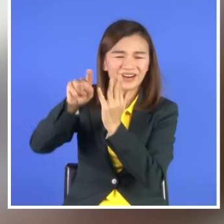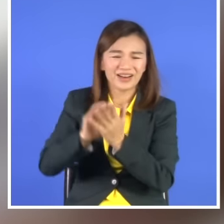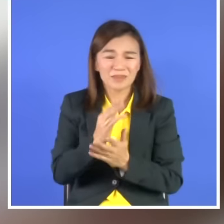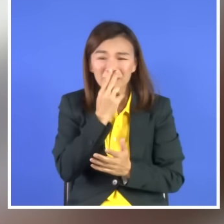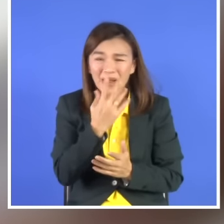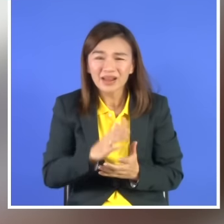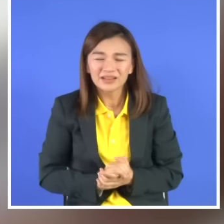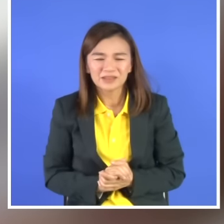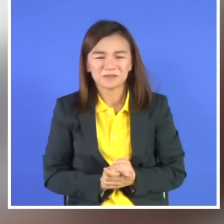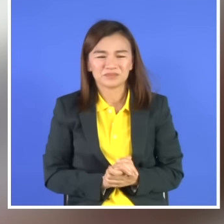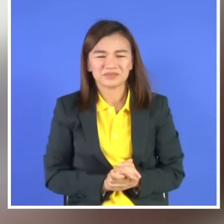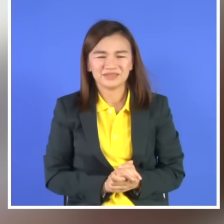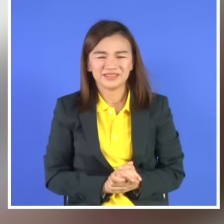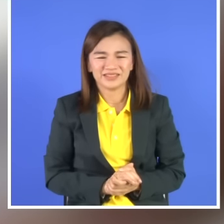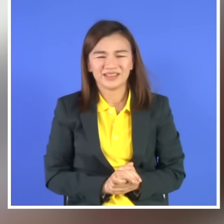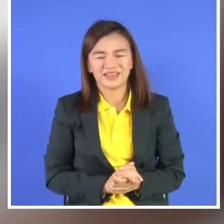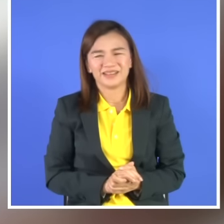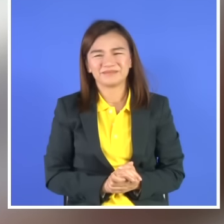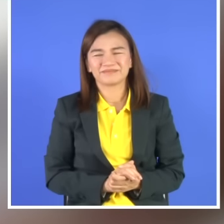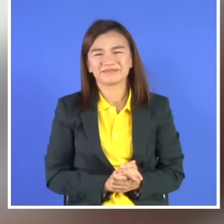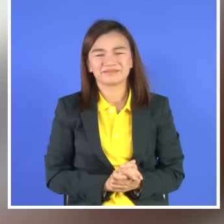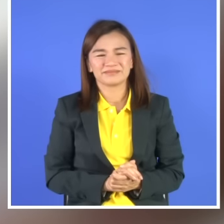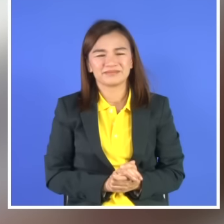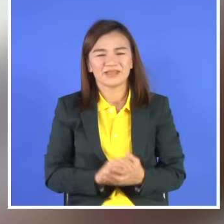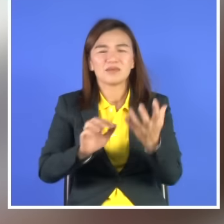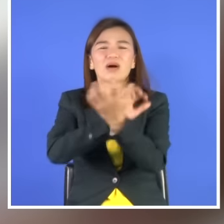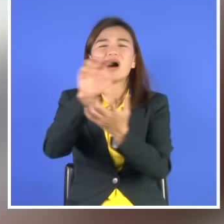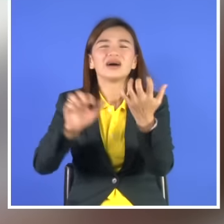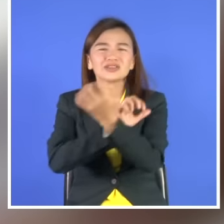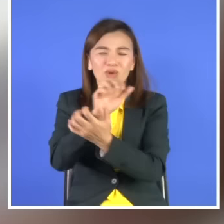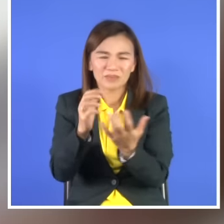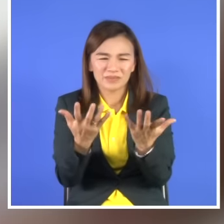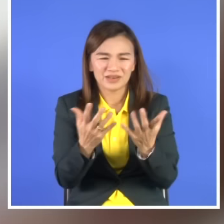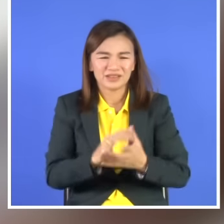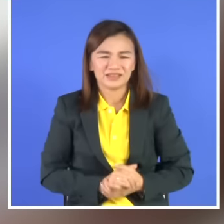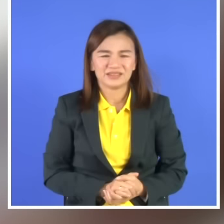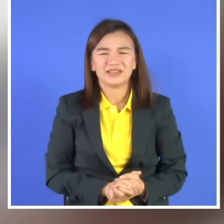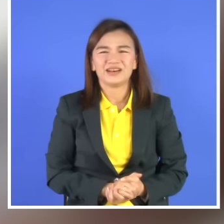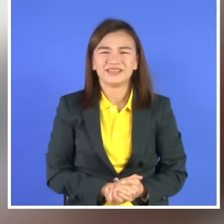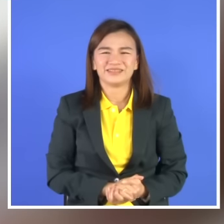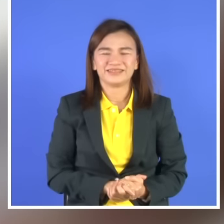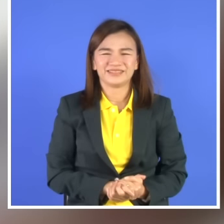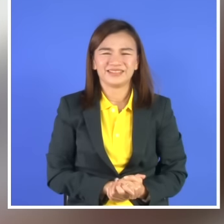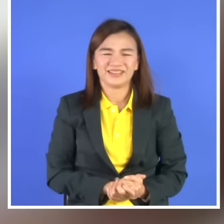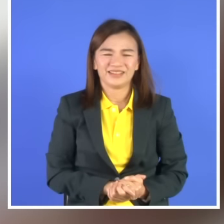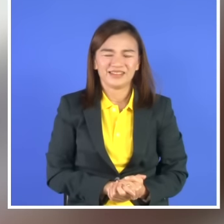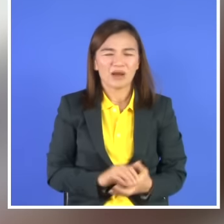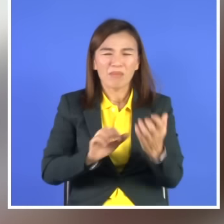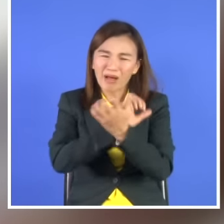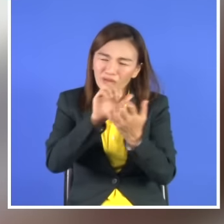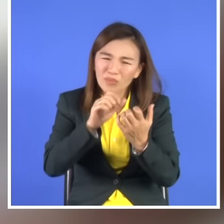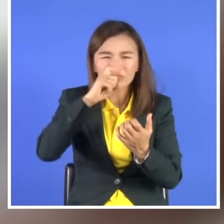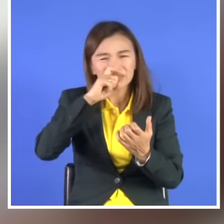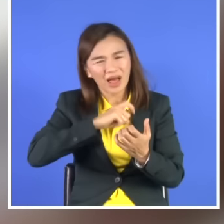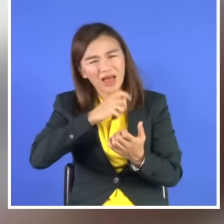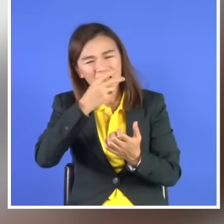ไม่ใช่อ มรมาร์กเนี่ย อันนี้เป็นผสมภาษาอังกฤษ มาร์ก อมรมาร์กอ่ะพี่แปะอ่านได้ยังคะ